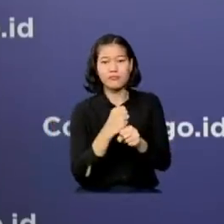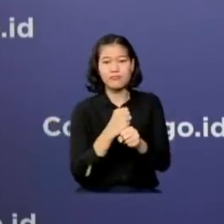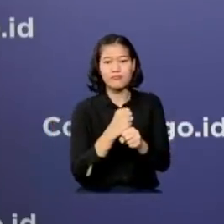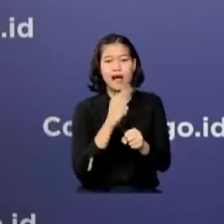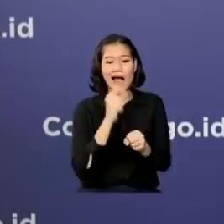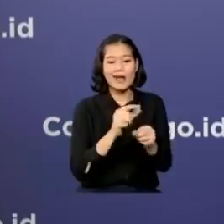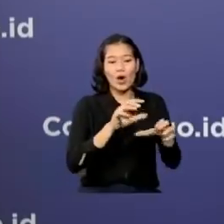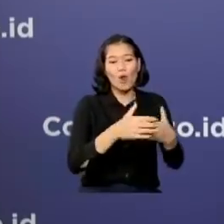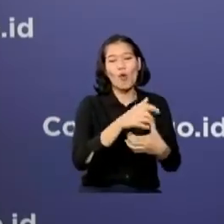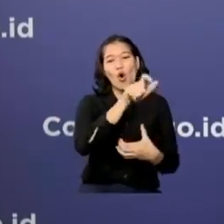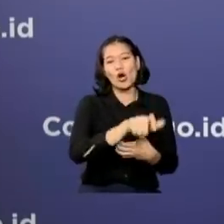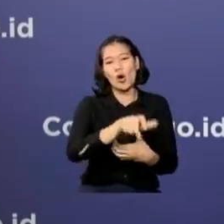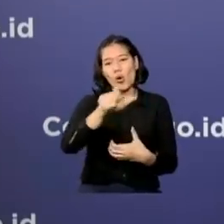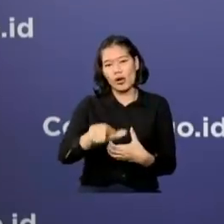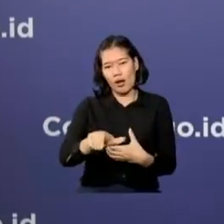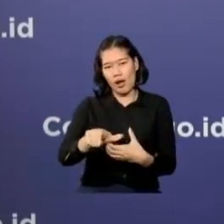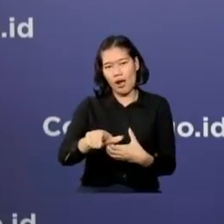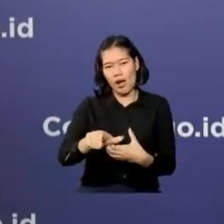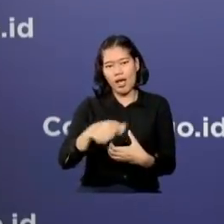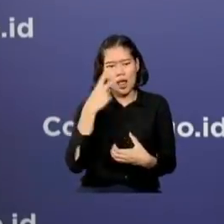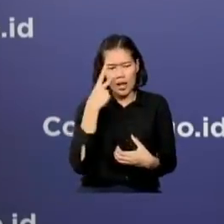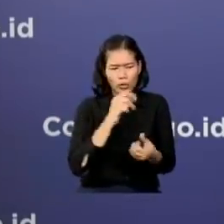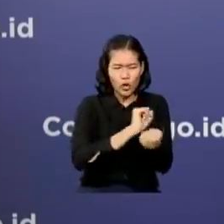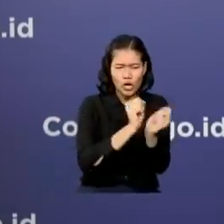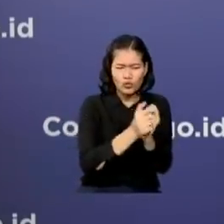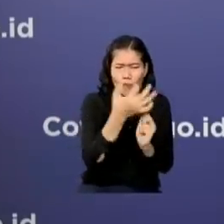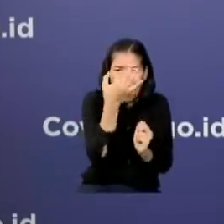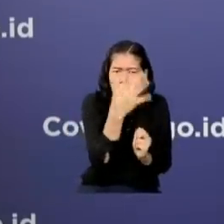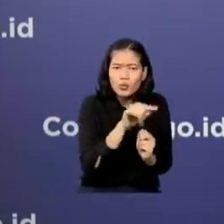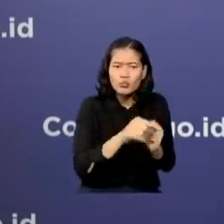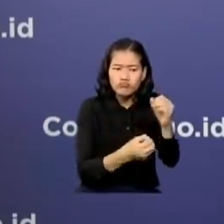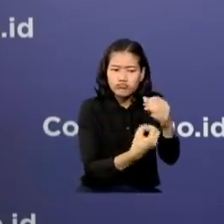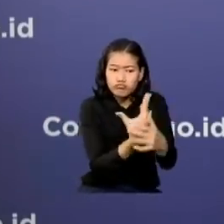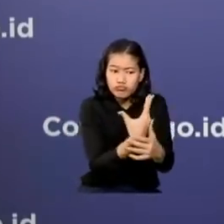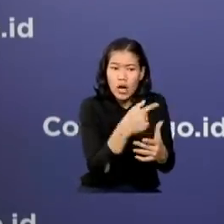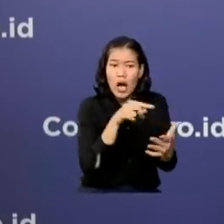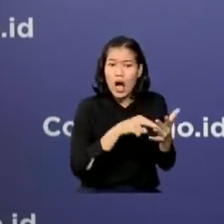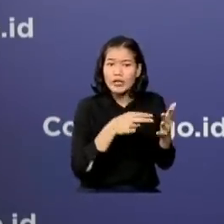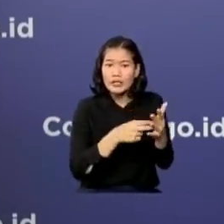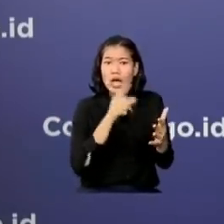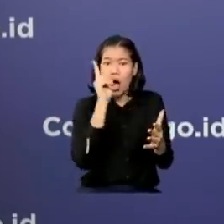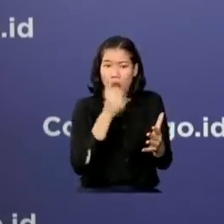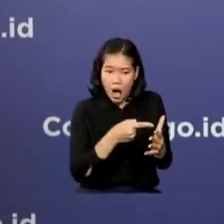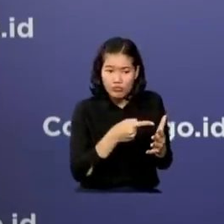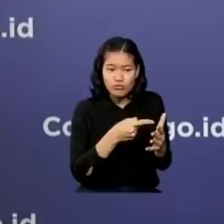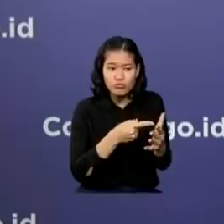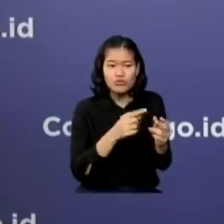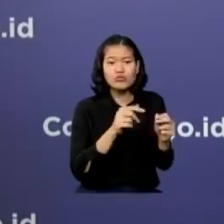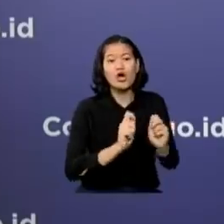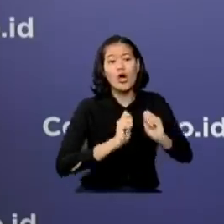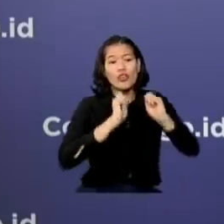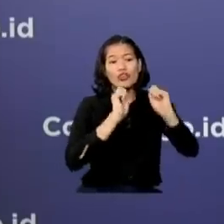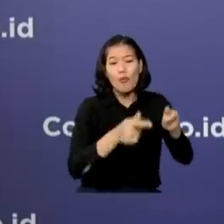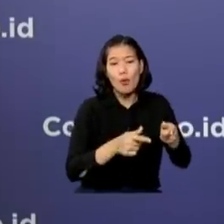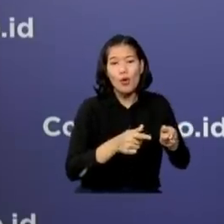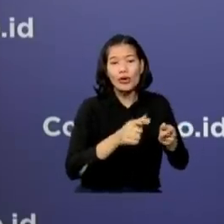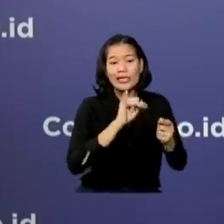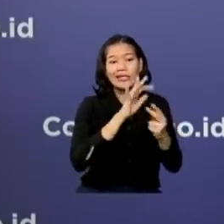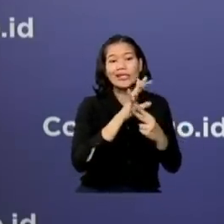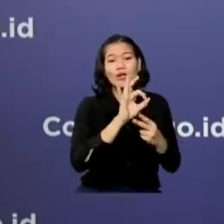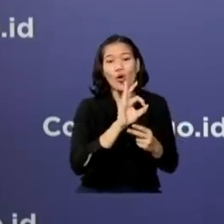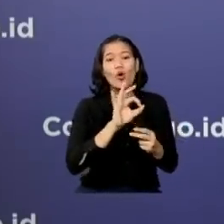kelompok orangnya Apakah ini kasus baru yang kemudian harus kita nopri nomor registrasi inovit